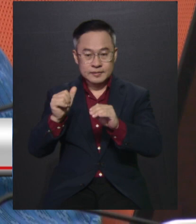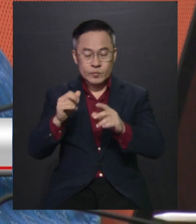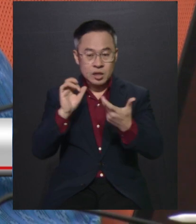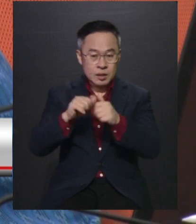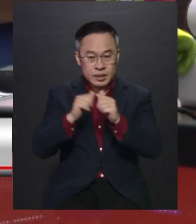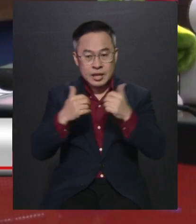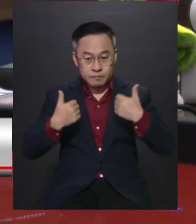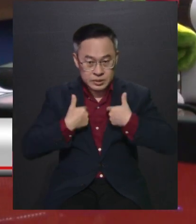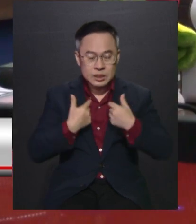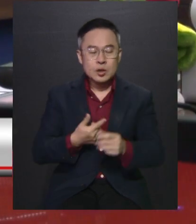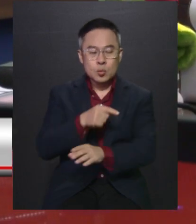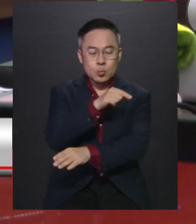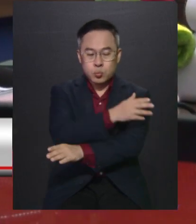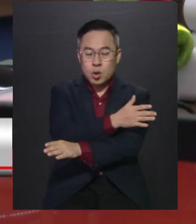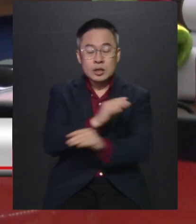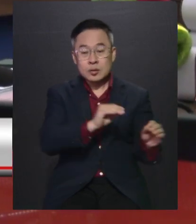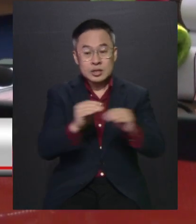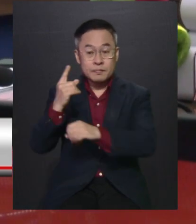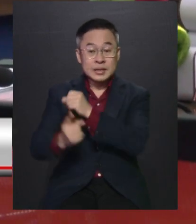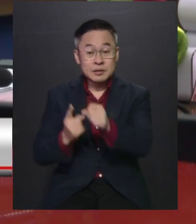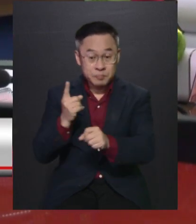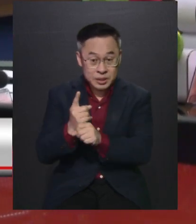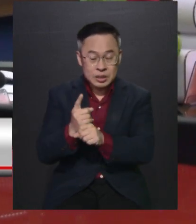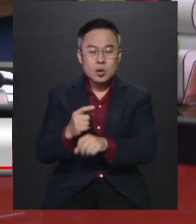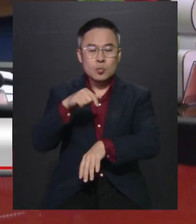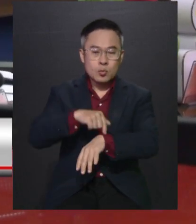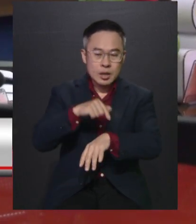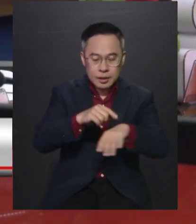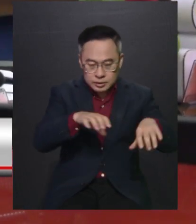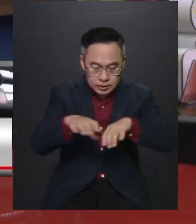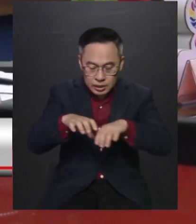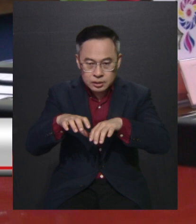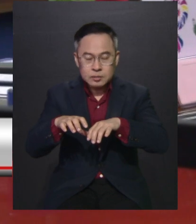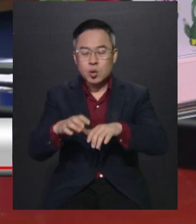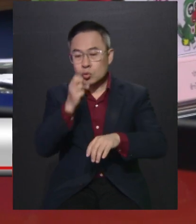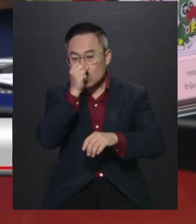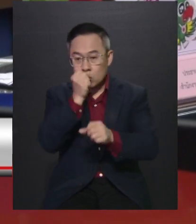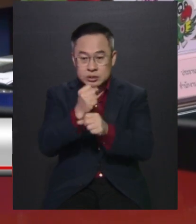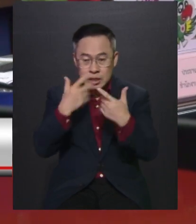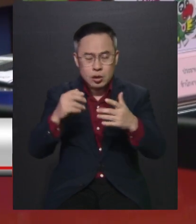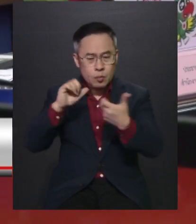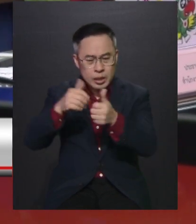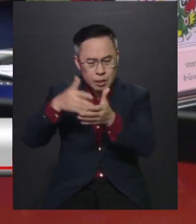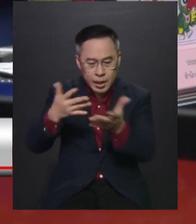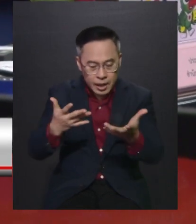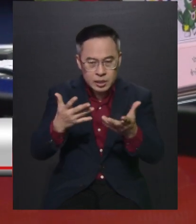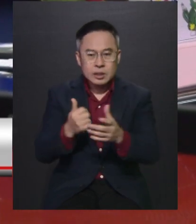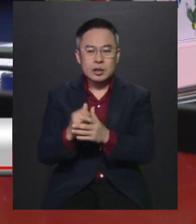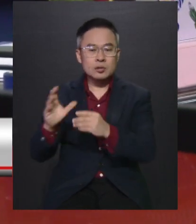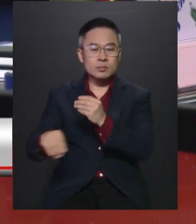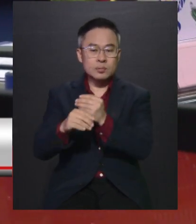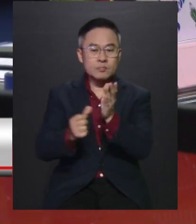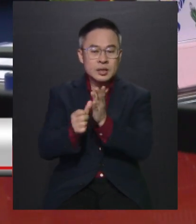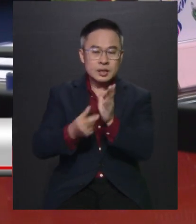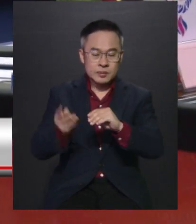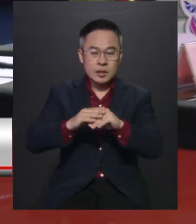ถนำมาประชุมแก้ไขแล้วก็ต่อยอดใน4เกมปี2025ได้ครับ เมื่อพูดถึงเรื่องสถานที่จัดการแข่งขันของประเทศ